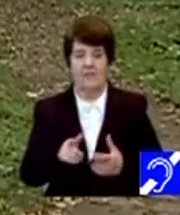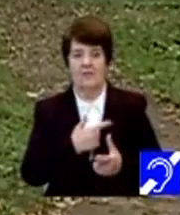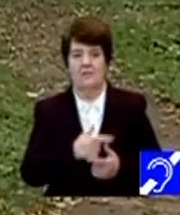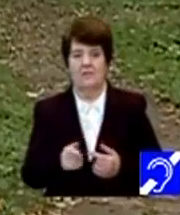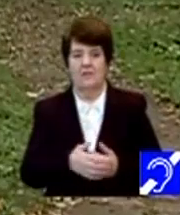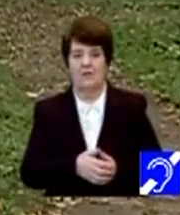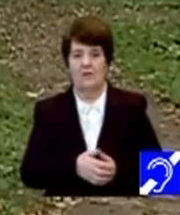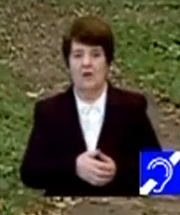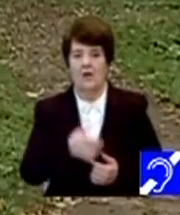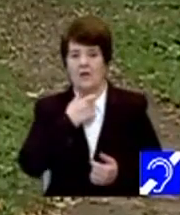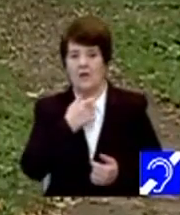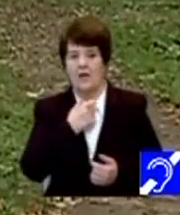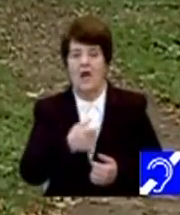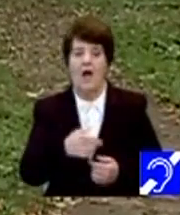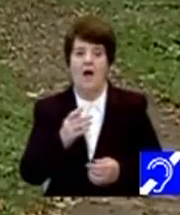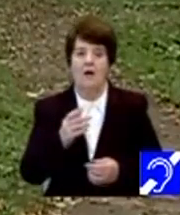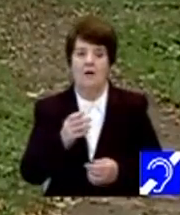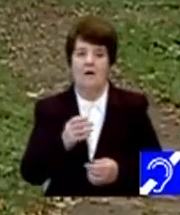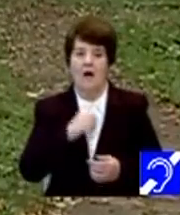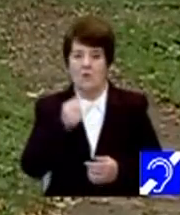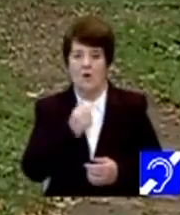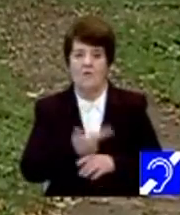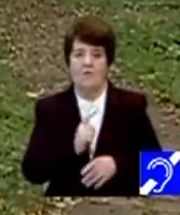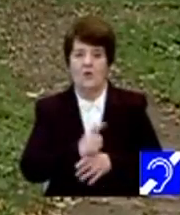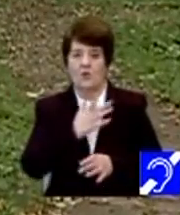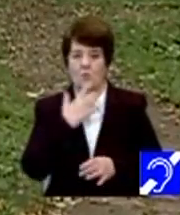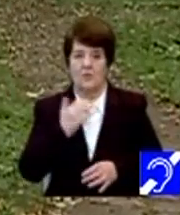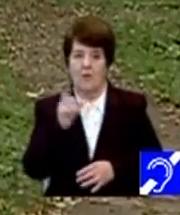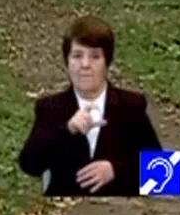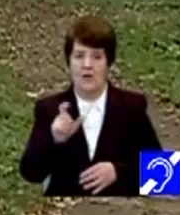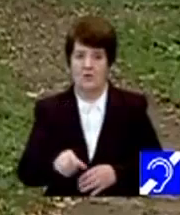laringe și anual foarte multe persoane